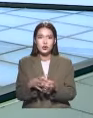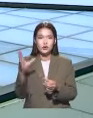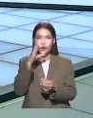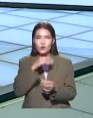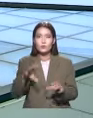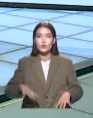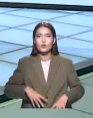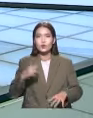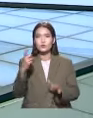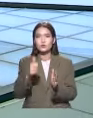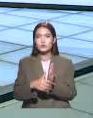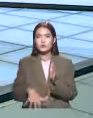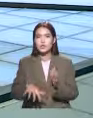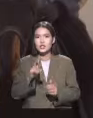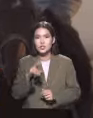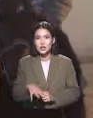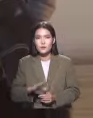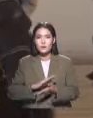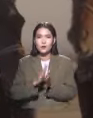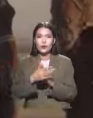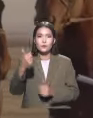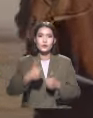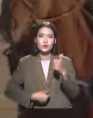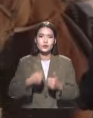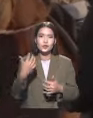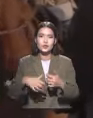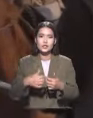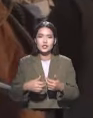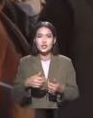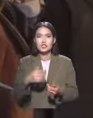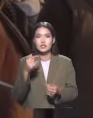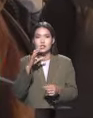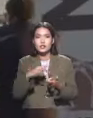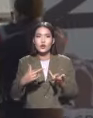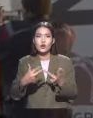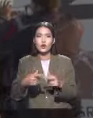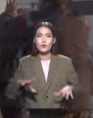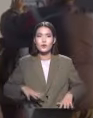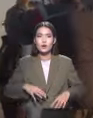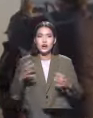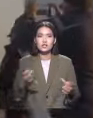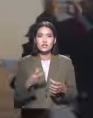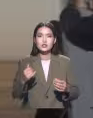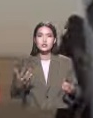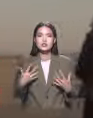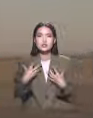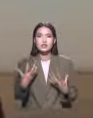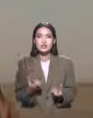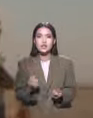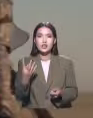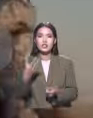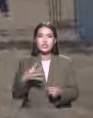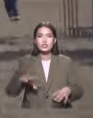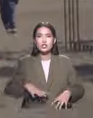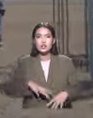лошадях 750 километров. По условиям соревнований на середине гонки они заменили коней, чтобы сохранить их здоровье. Однако 4 скакуна